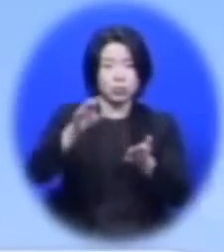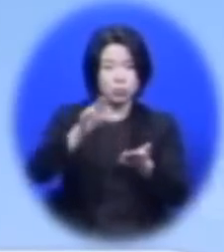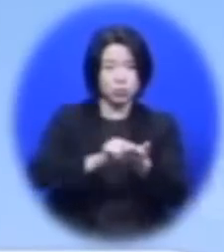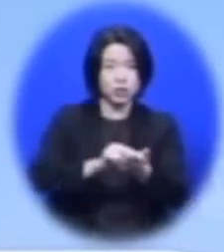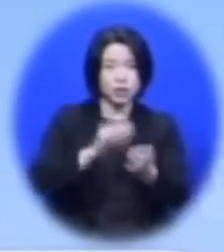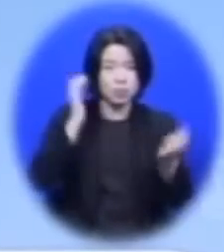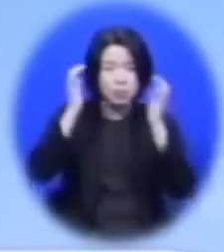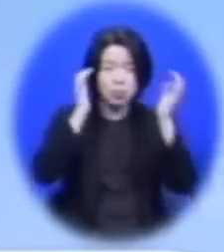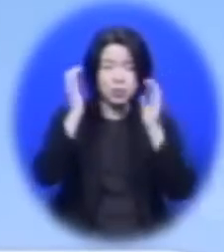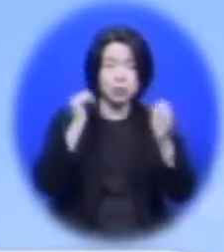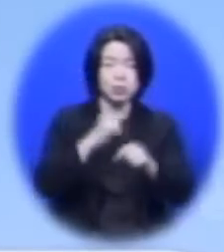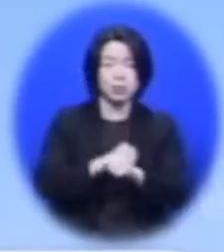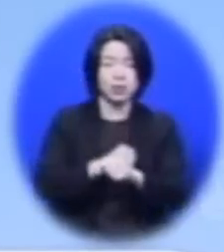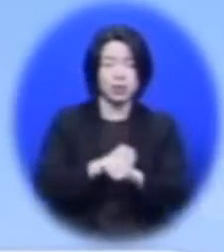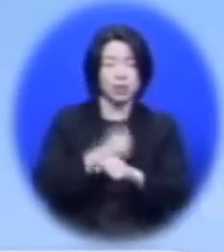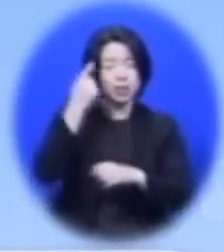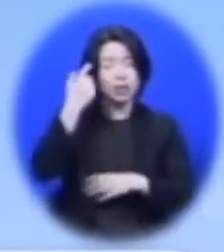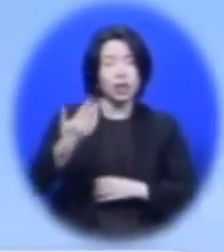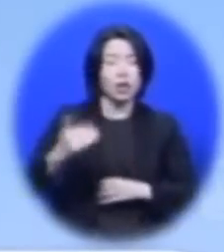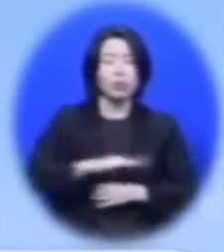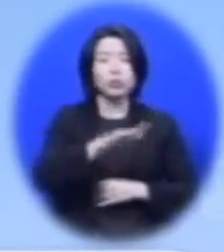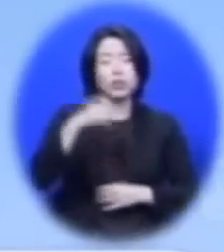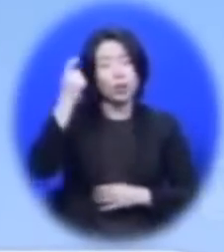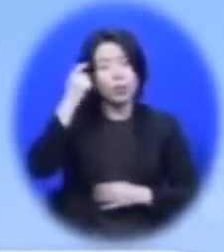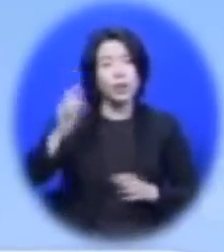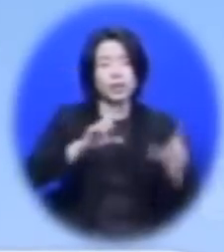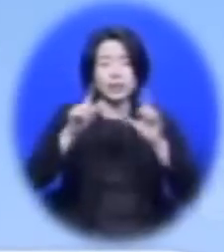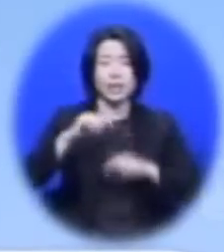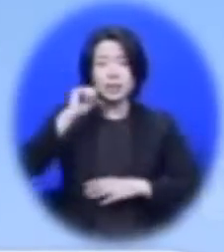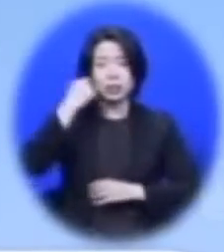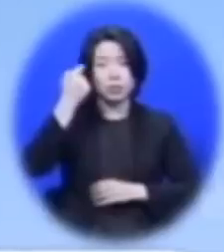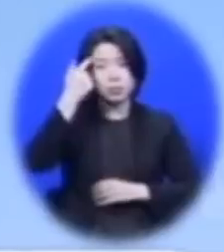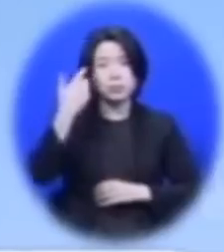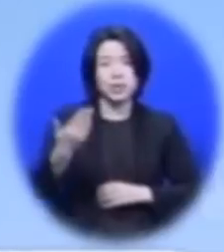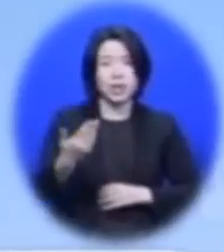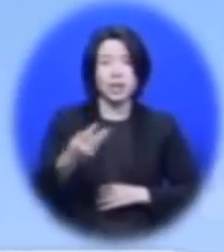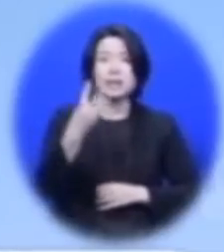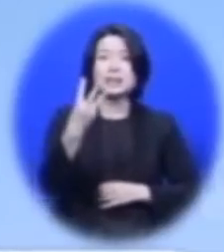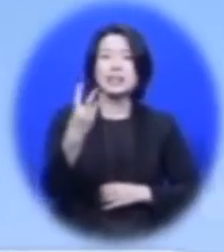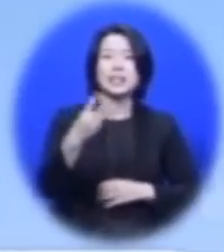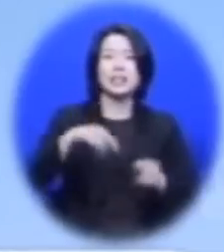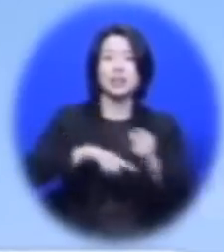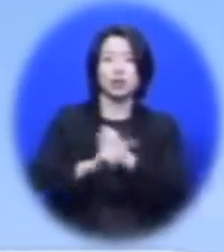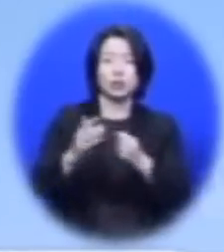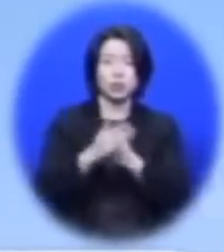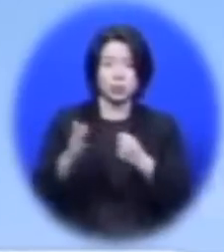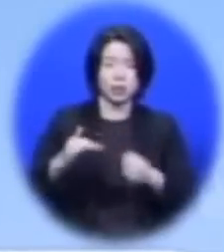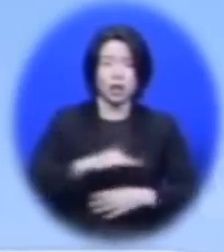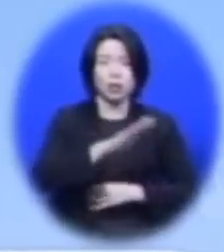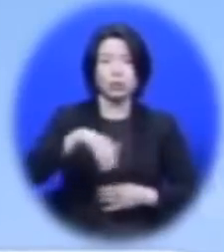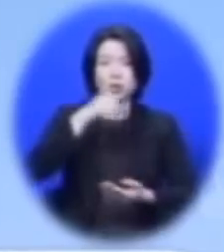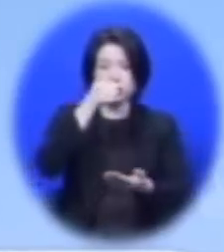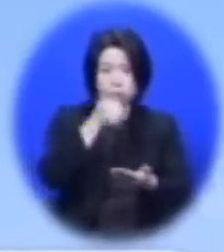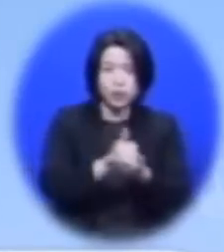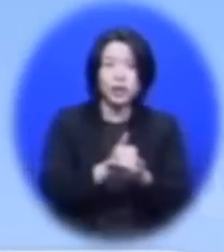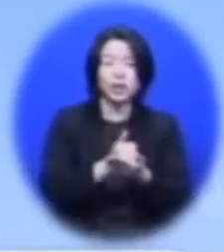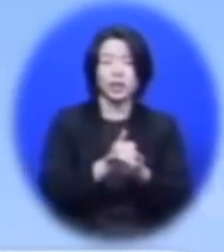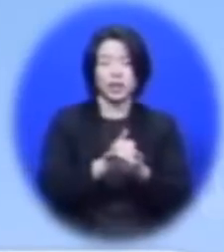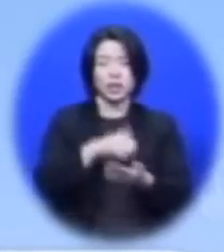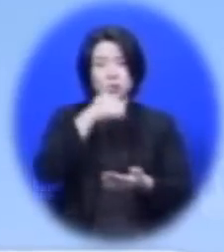왜 우리가 살기가 이렇게 어렵죠? 세 가지 이유 때문이에요. 우리가